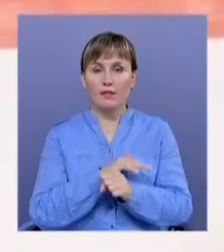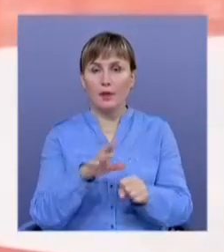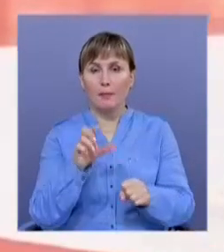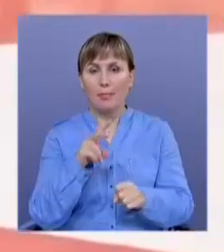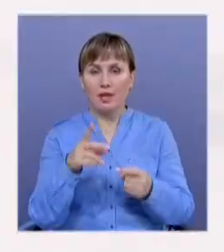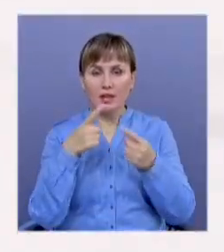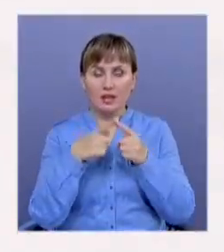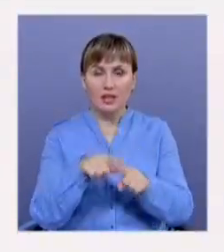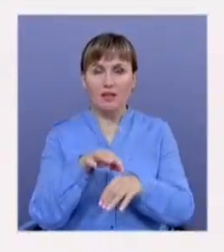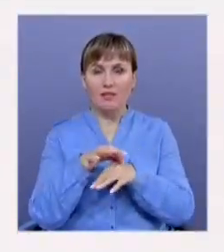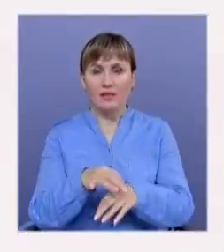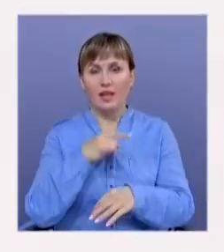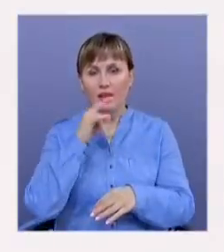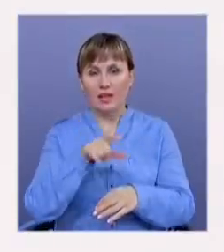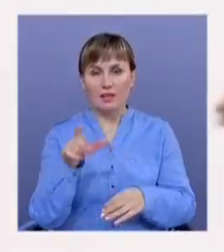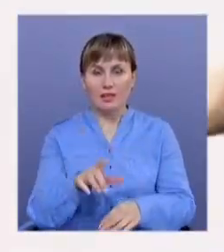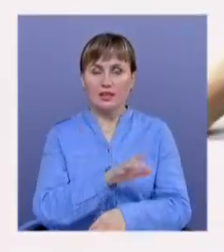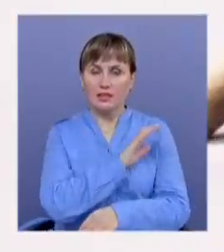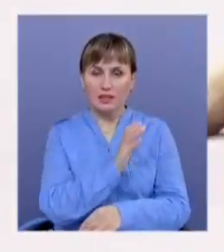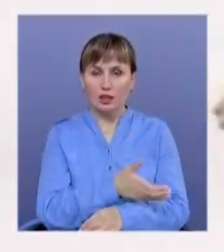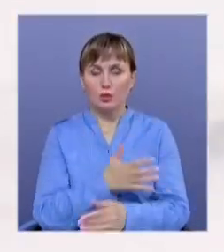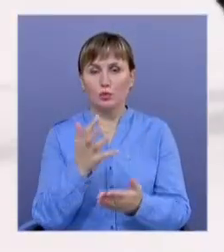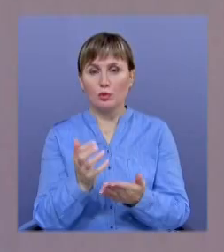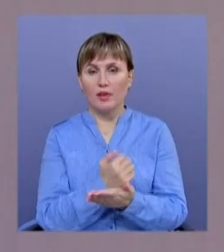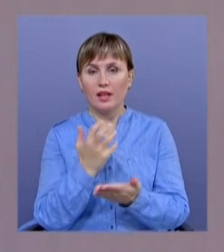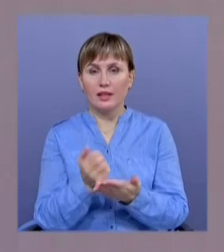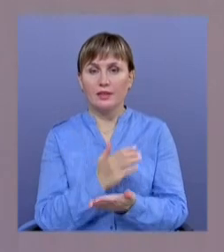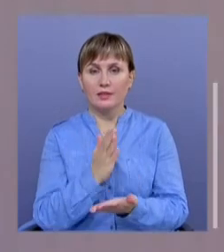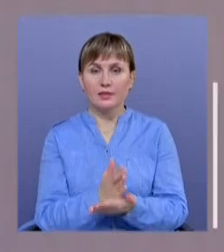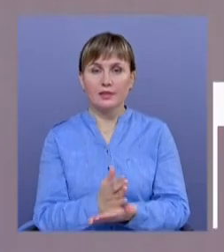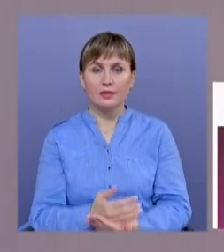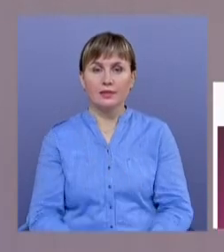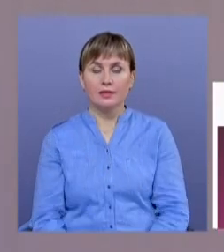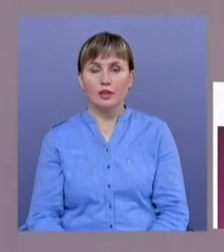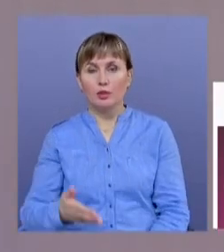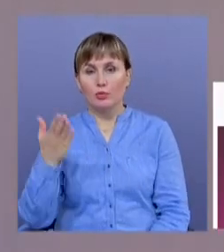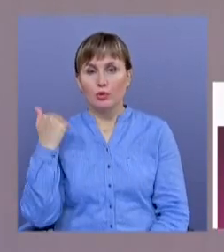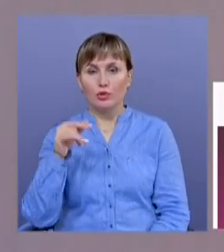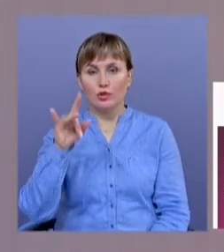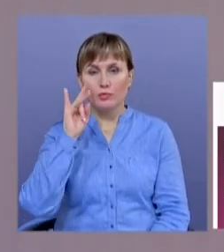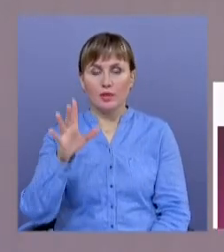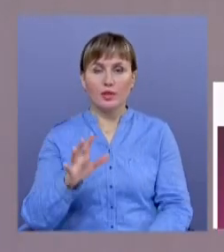техника ведения боя. Казахстанцы в этом сильно преуспели. Прошлый чемпионат мира,